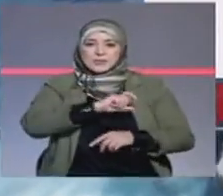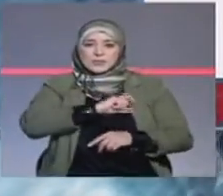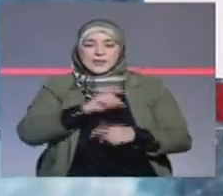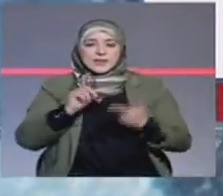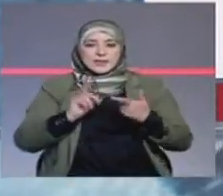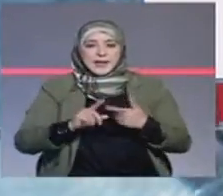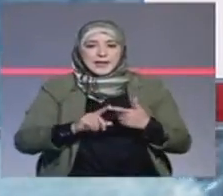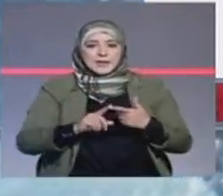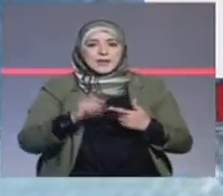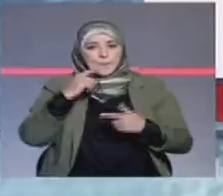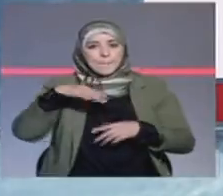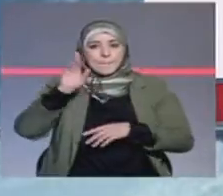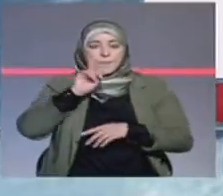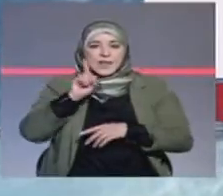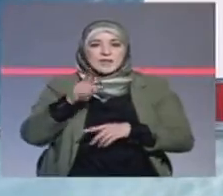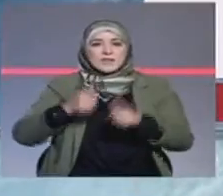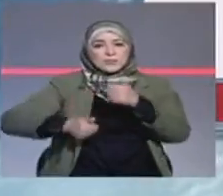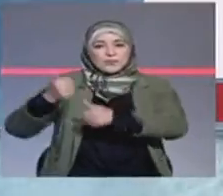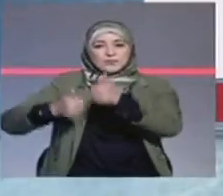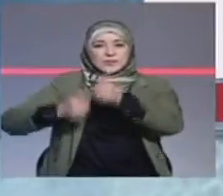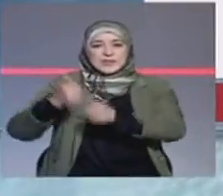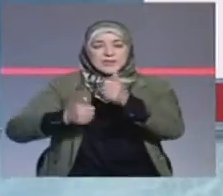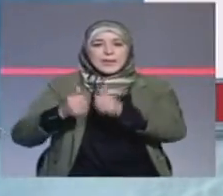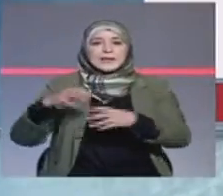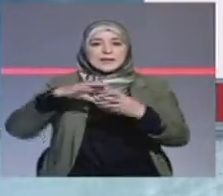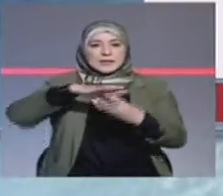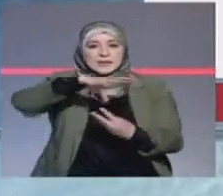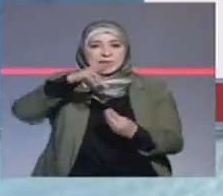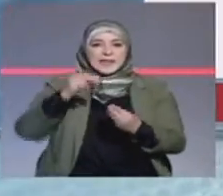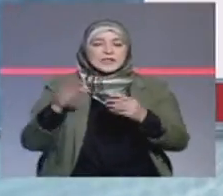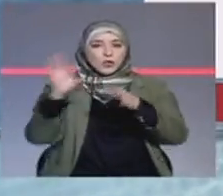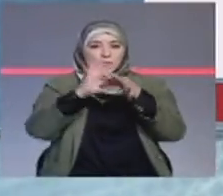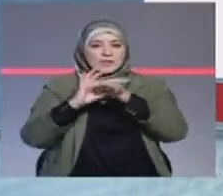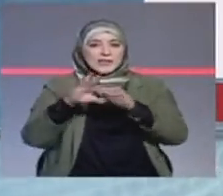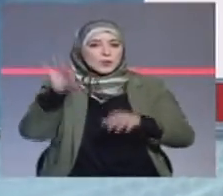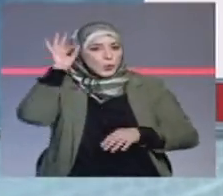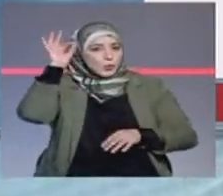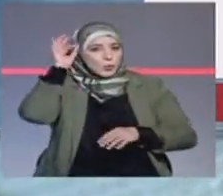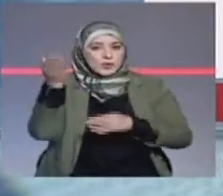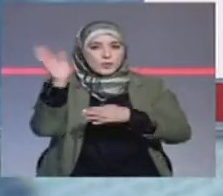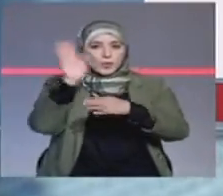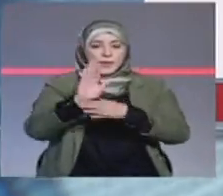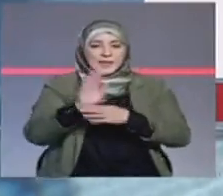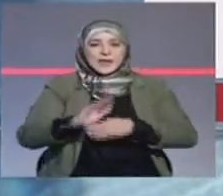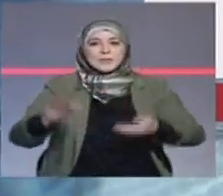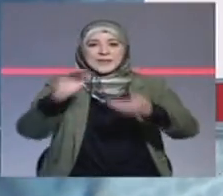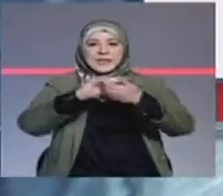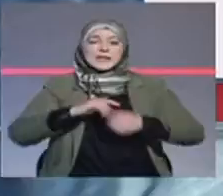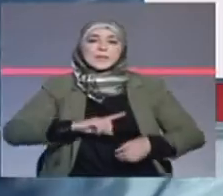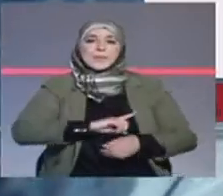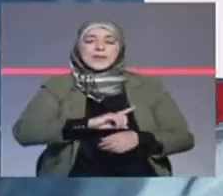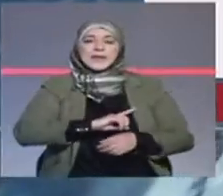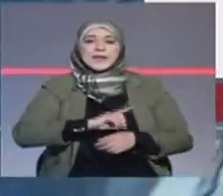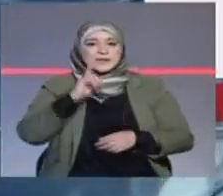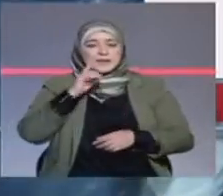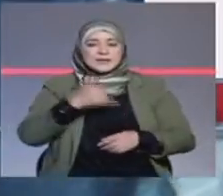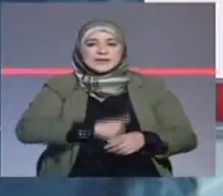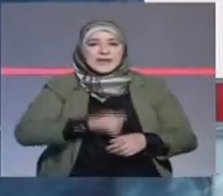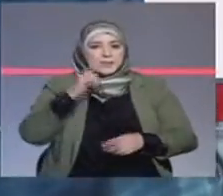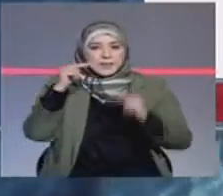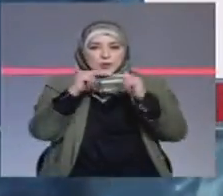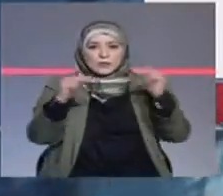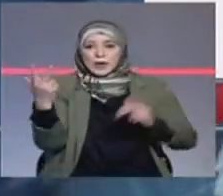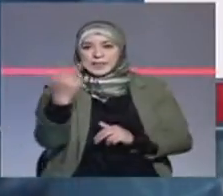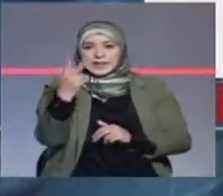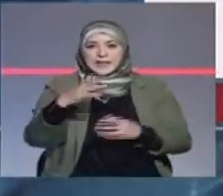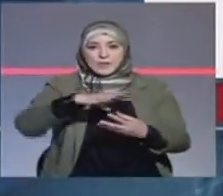الوصيف. أما في مسابقة كأس كونفدرالية فستكون تونس ممثلة باتحاد بنجردان صاحب المركز الثالث في